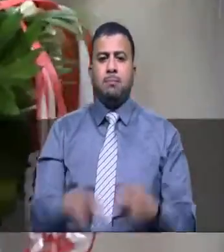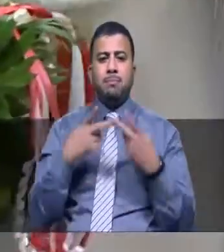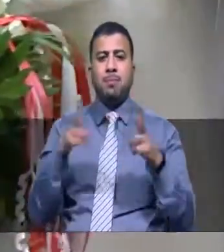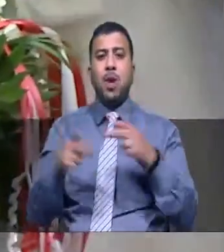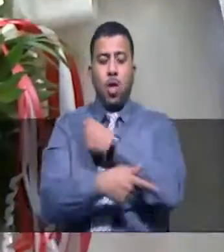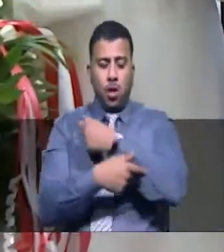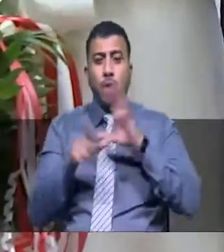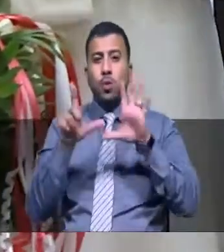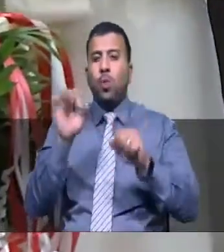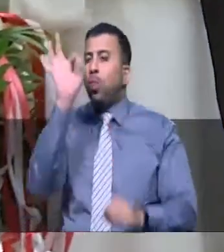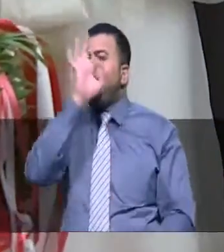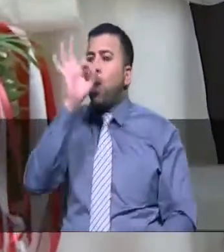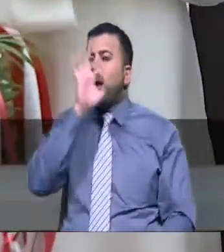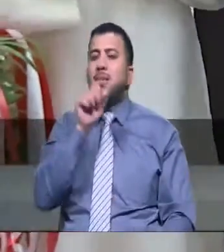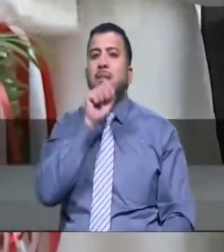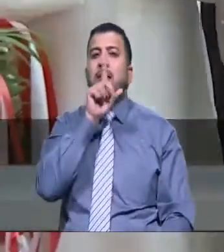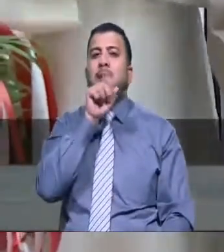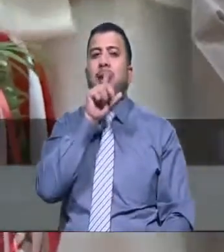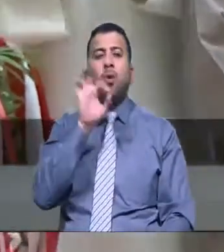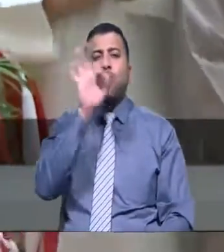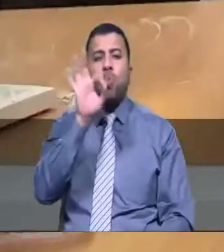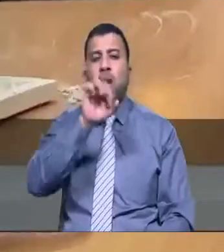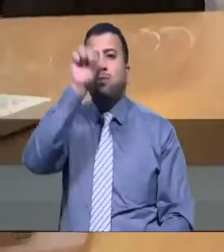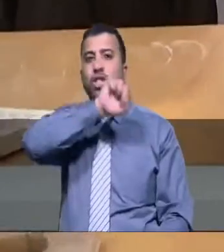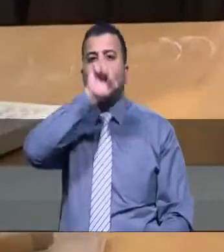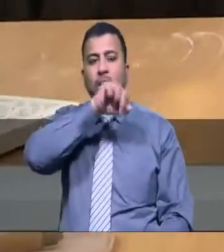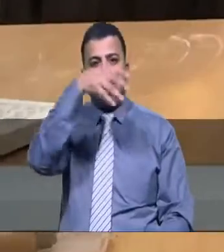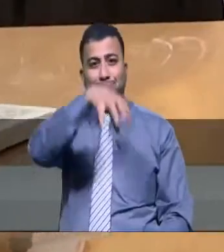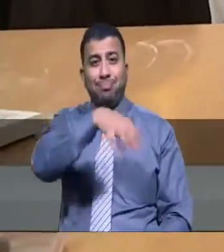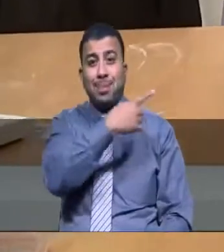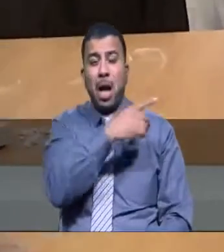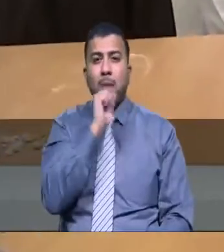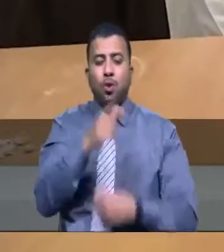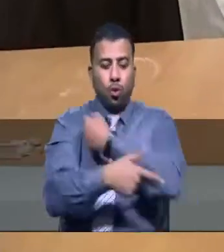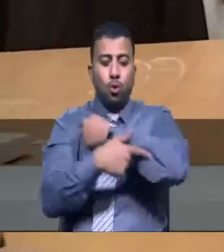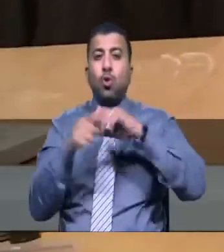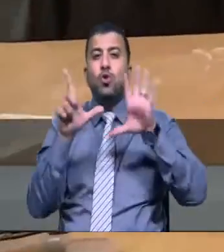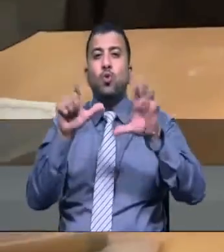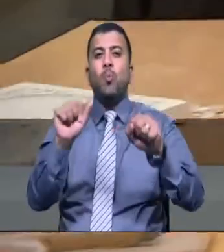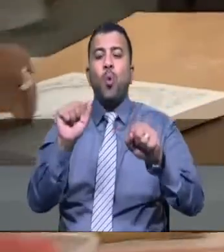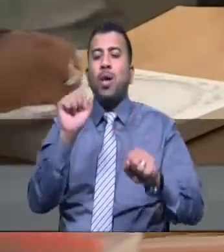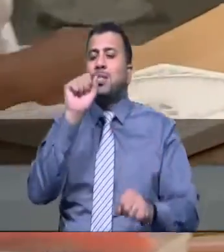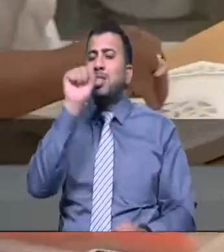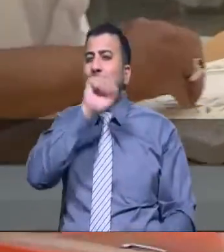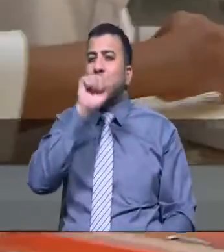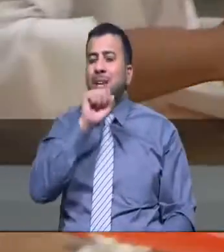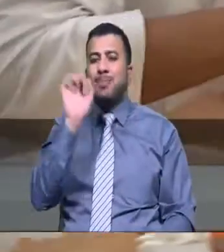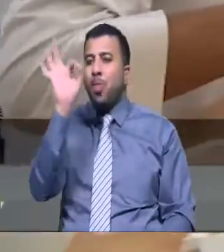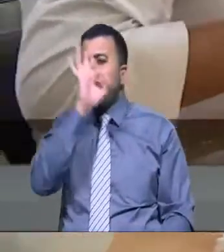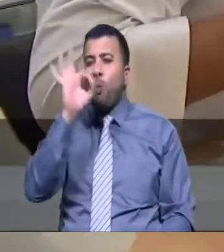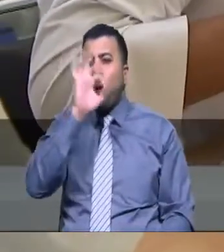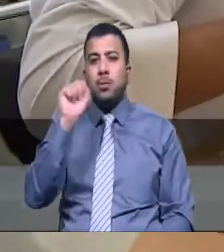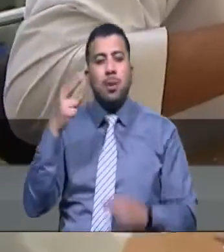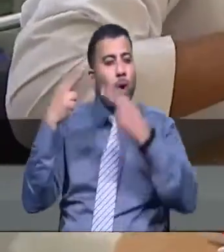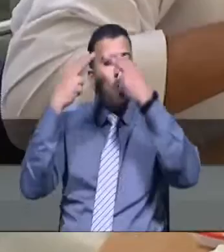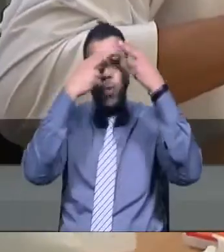انطلق أسبوع التراث القطري في البيت الغربي بقلب الشارقة ضمن أسابيع التراث العالمي في الشارقة، والذي ينبثق من